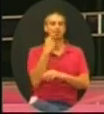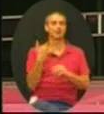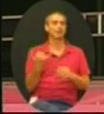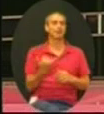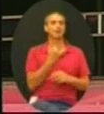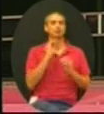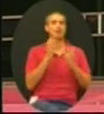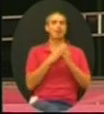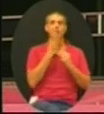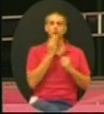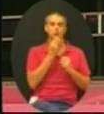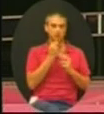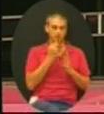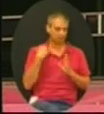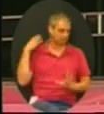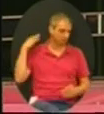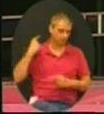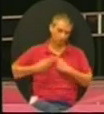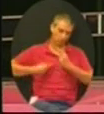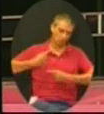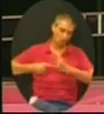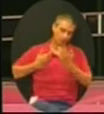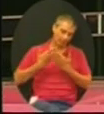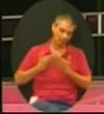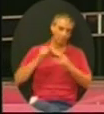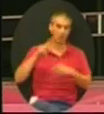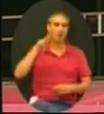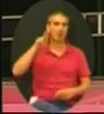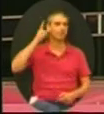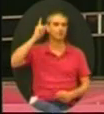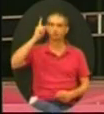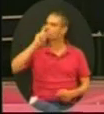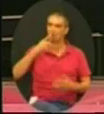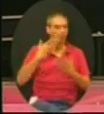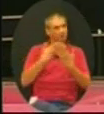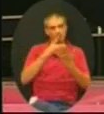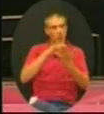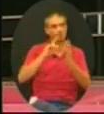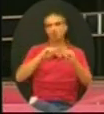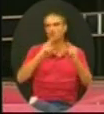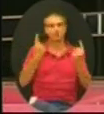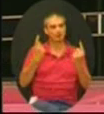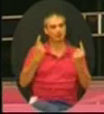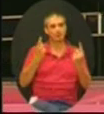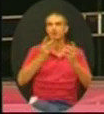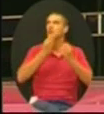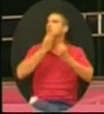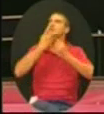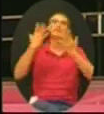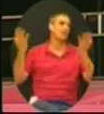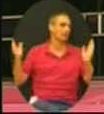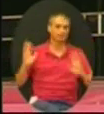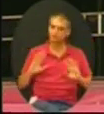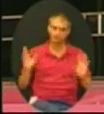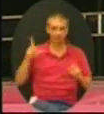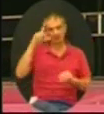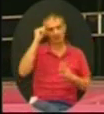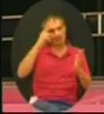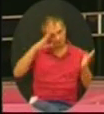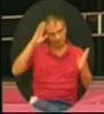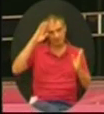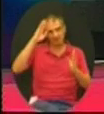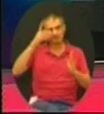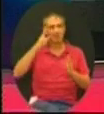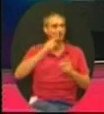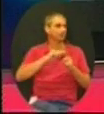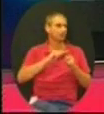בירת הנצח של העם היהודי. דורות שהתפללו פה ב-2000 שנות גלות, לא התפללו למקומות אחרים. הם נפלאים, הם נהדרים, תל אביב, חיפה,